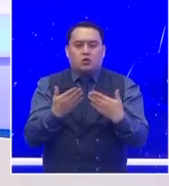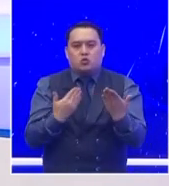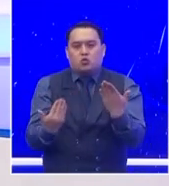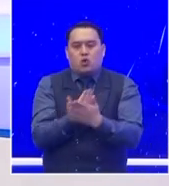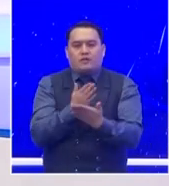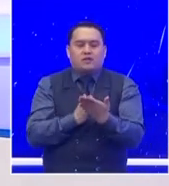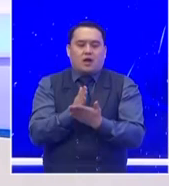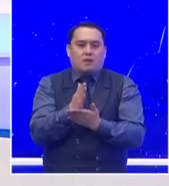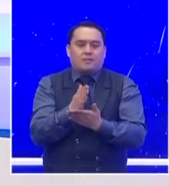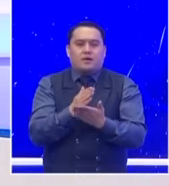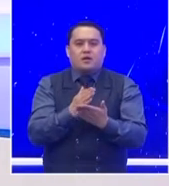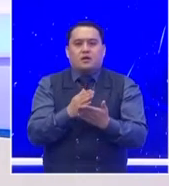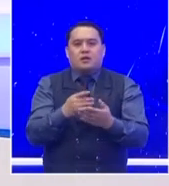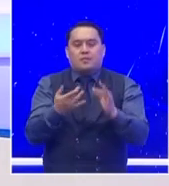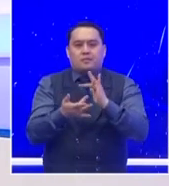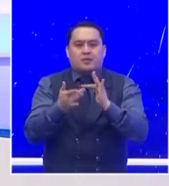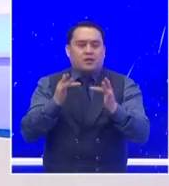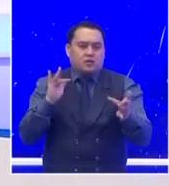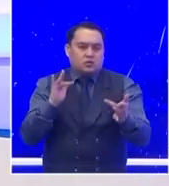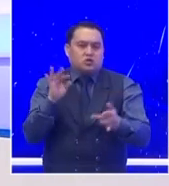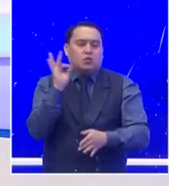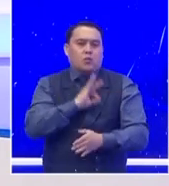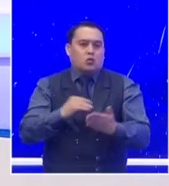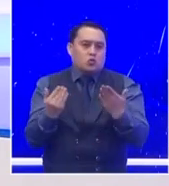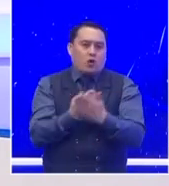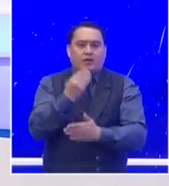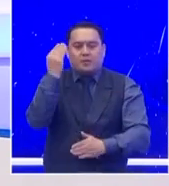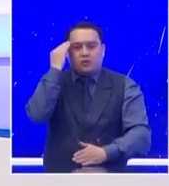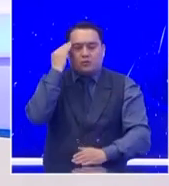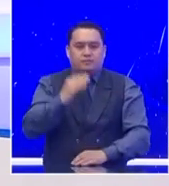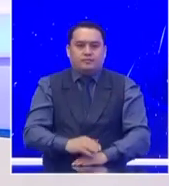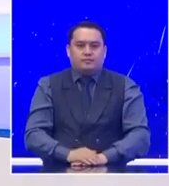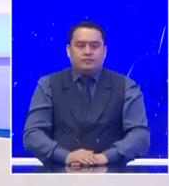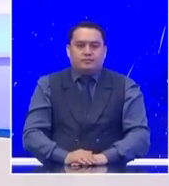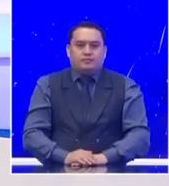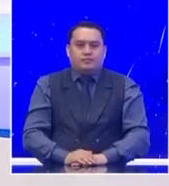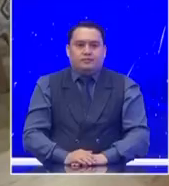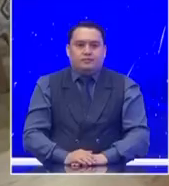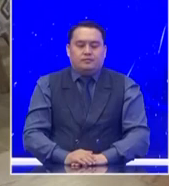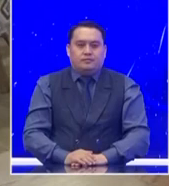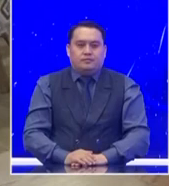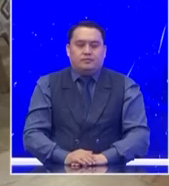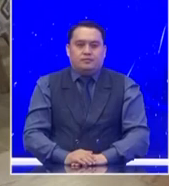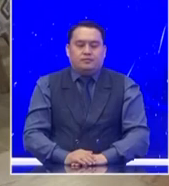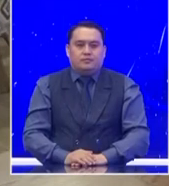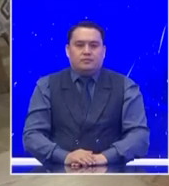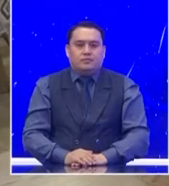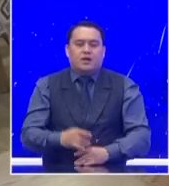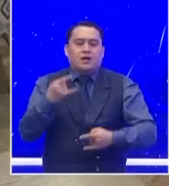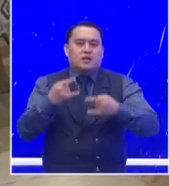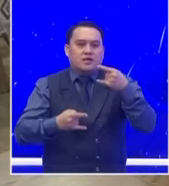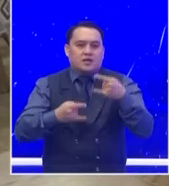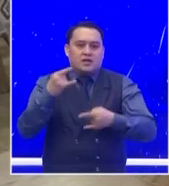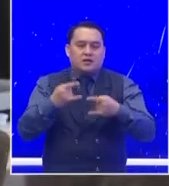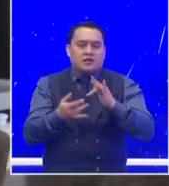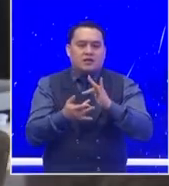направлений, продвижения материалов в сетевом пространстве, использования новых методик. Подробности в сюжете. Отечественное телевидение,